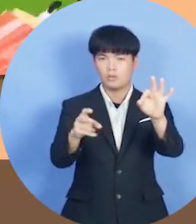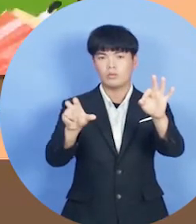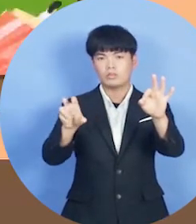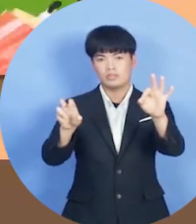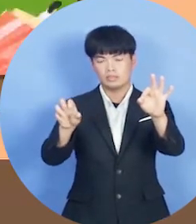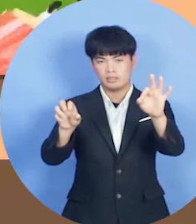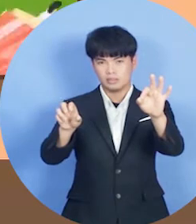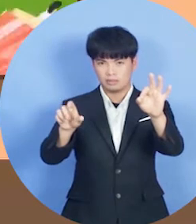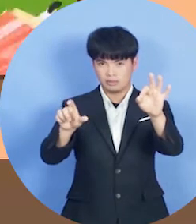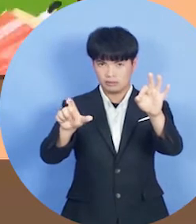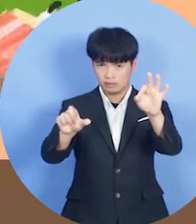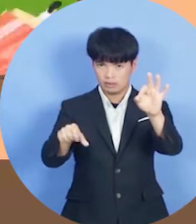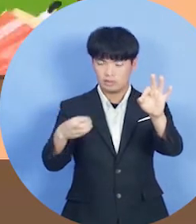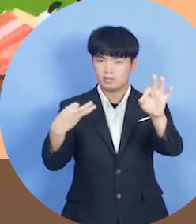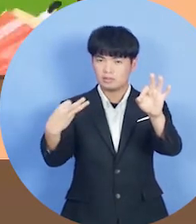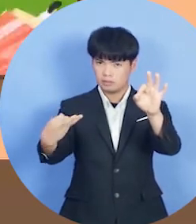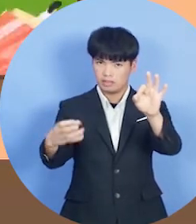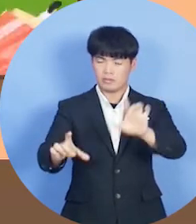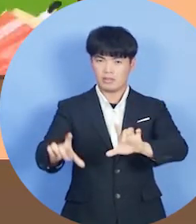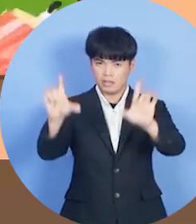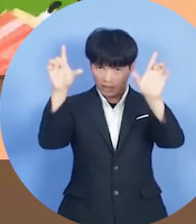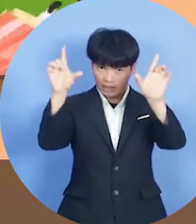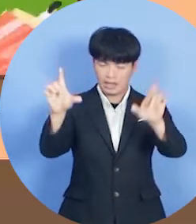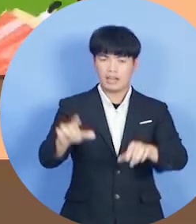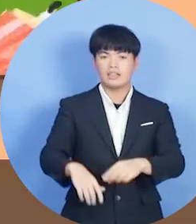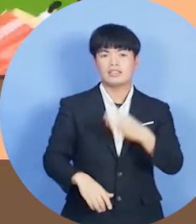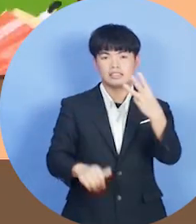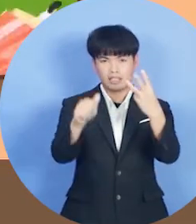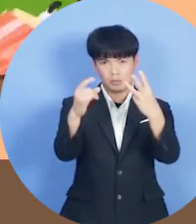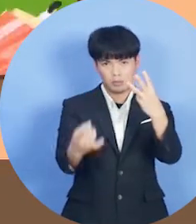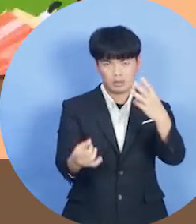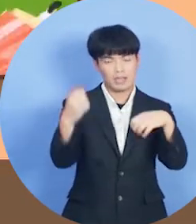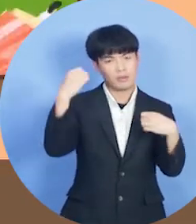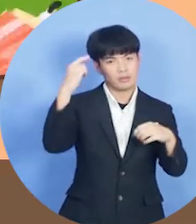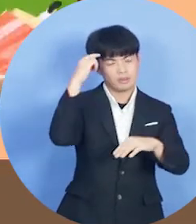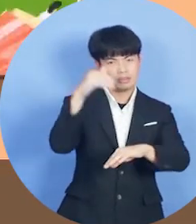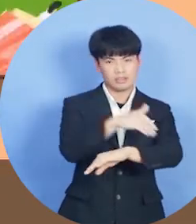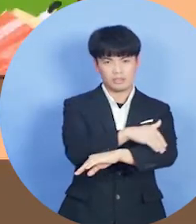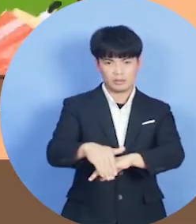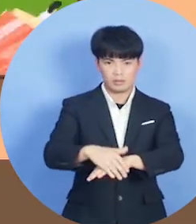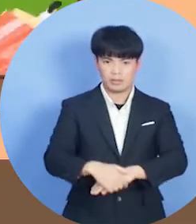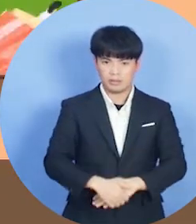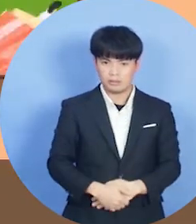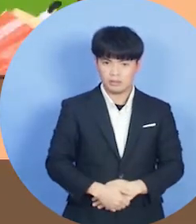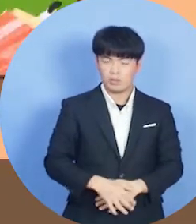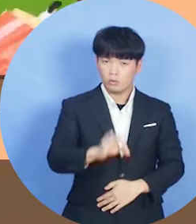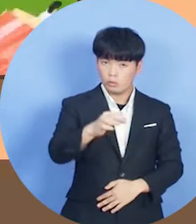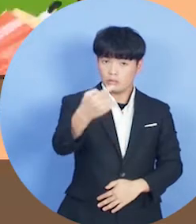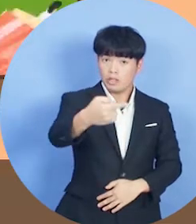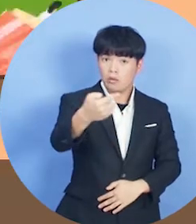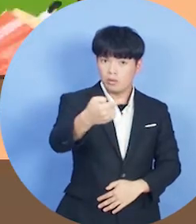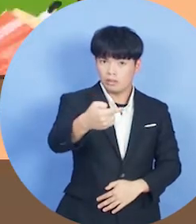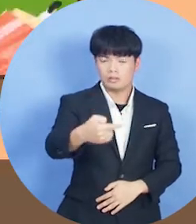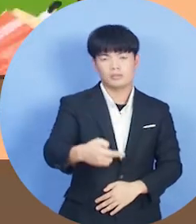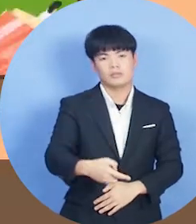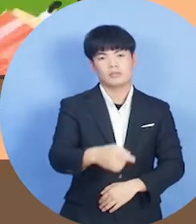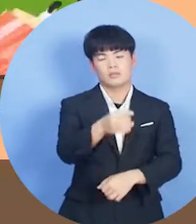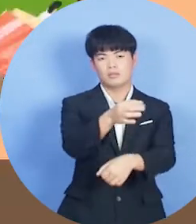오후 3시와 오후 7시 30분 총 3회 공연할 예정이며 전석 1,000원으로 문화장터에서 예매하시면